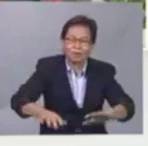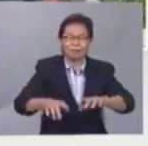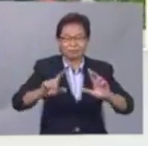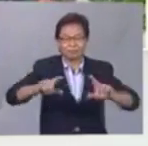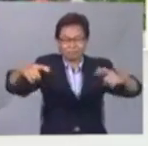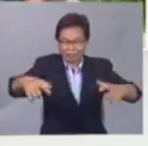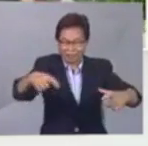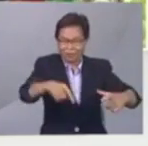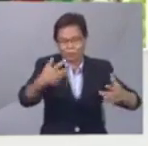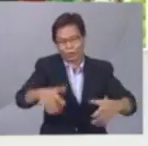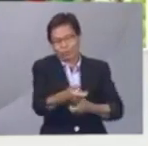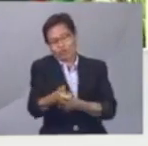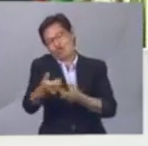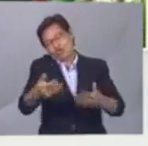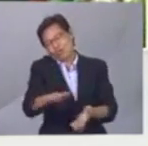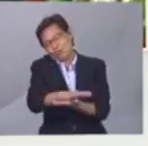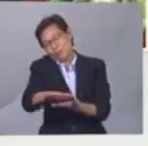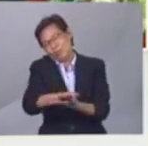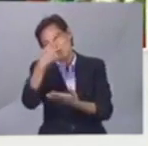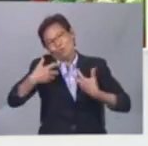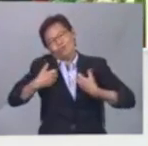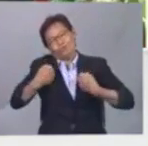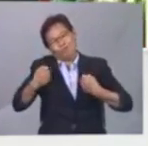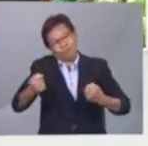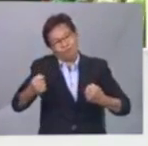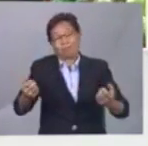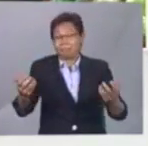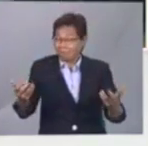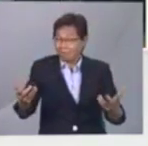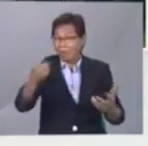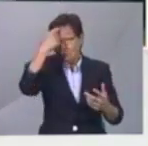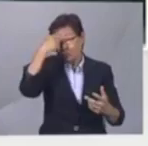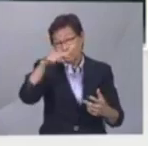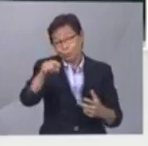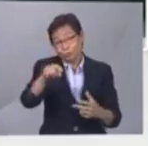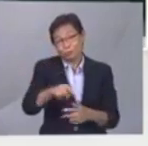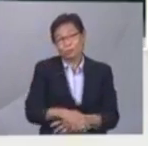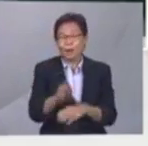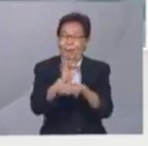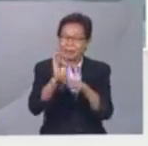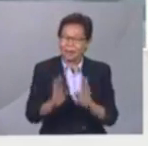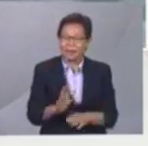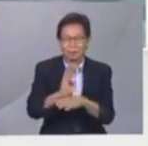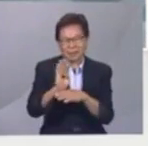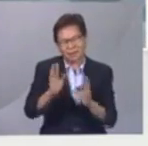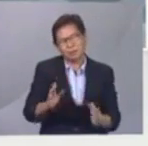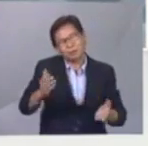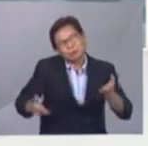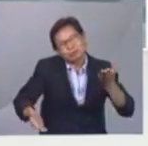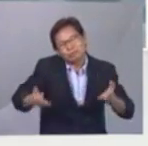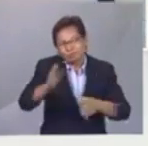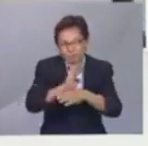pun disanitasikan untuk kesihatan. Ya, jadi untuk peniaga-peniaga tu mungkin kita akan